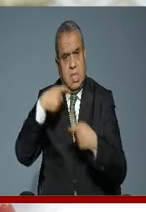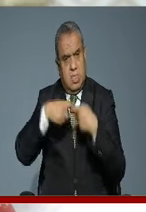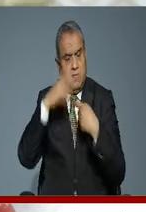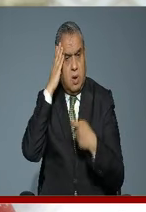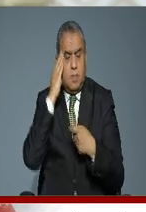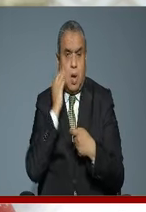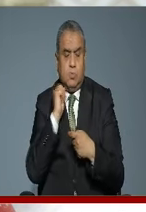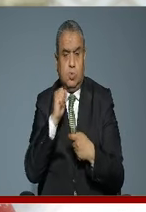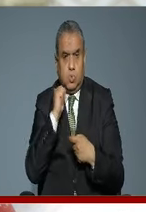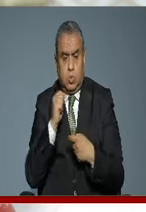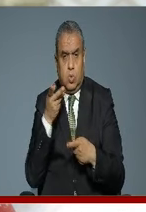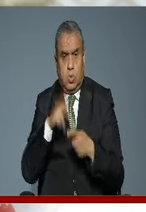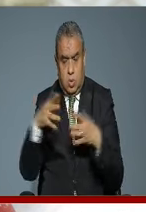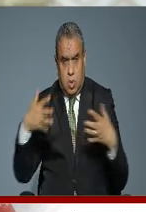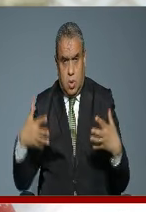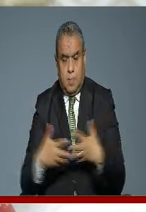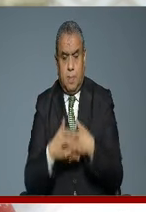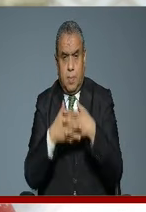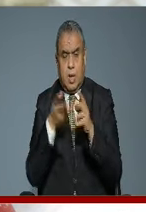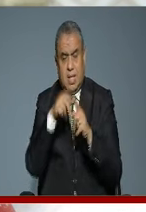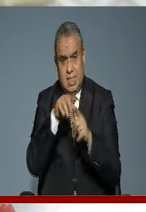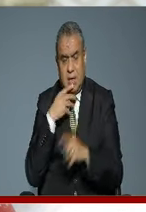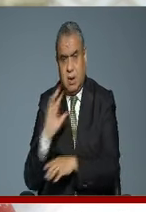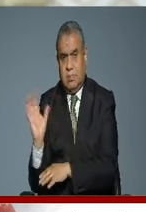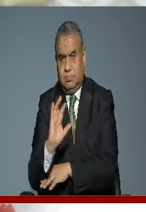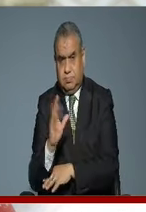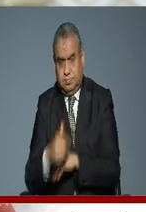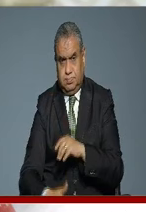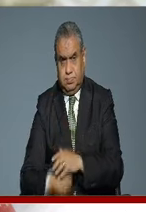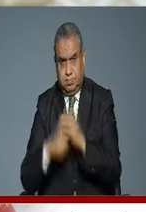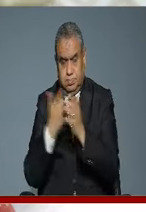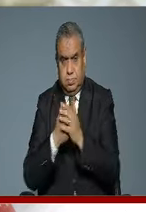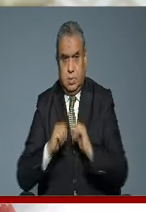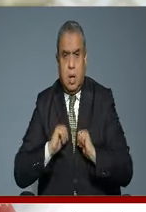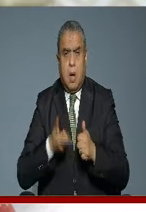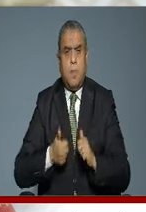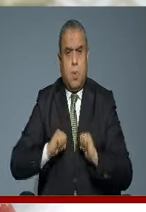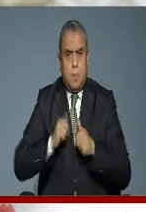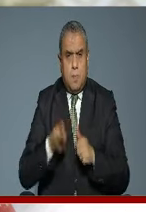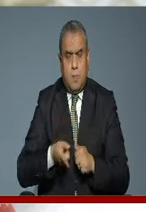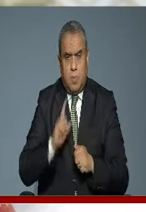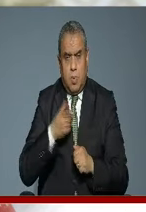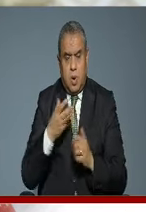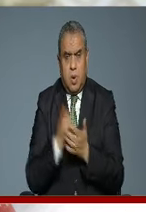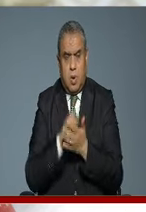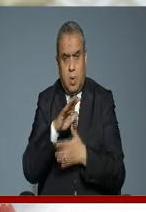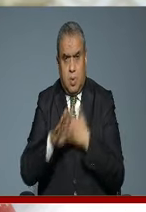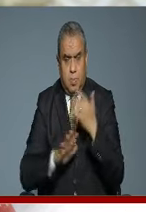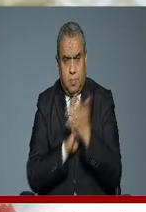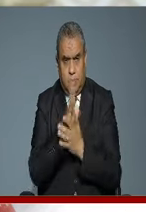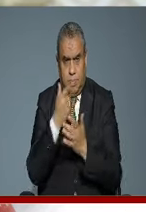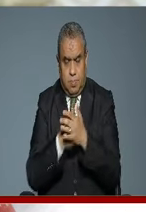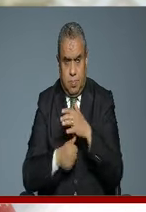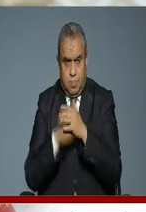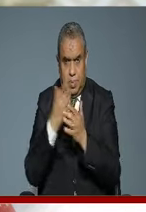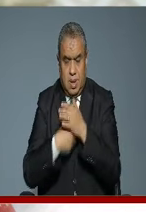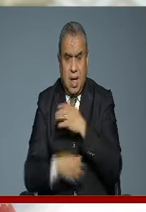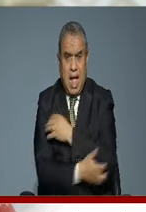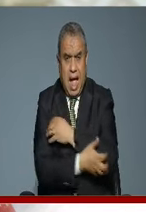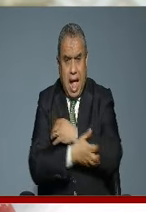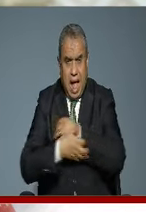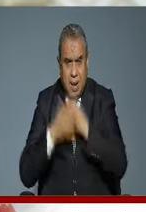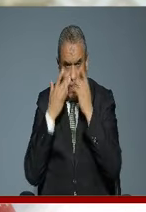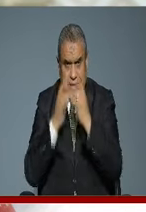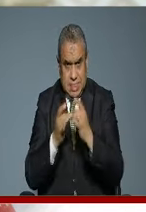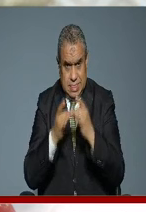ونحن نريد أن نشجع أيضا مباحثات حول الديون الخارجية للبلدان الفقيرة،